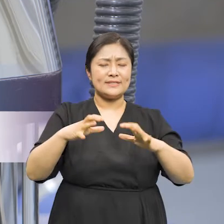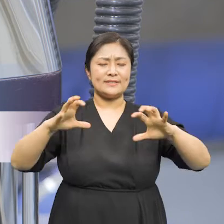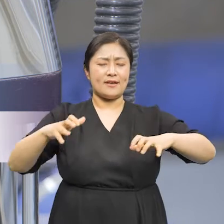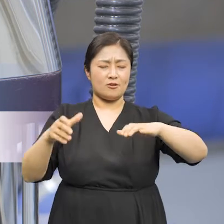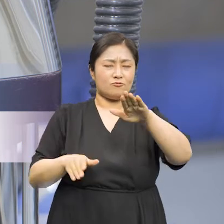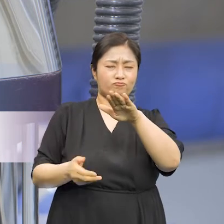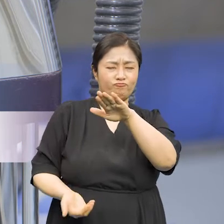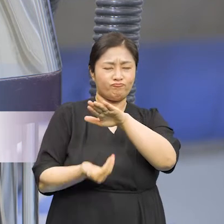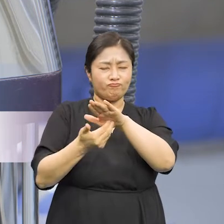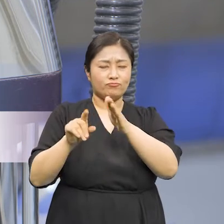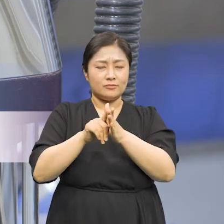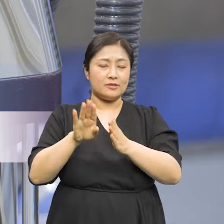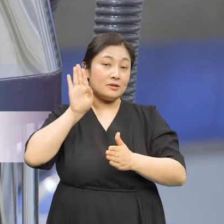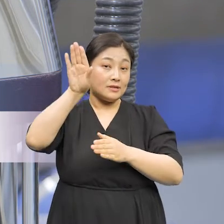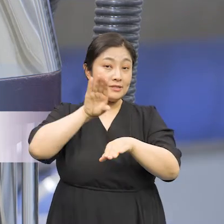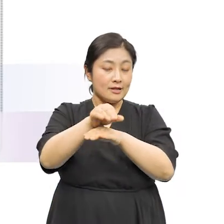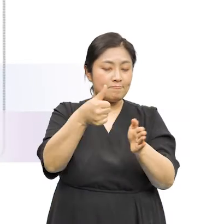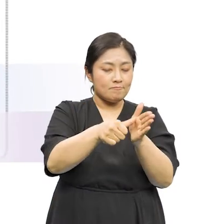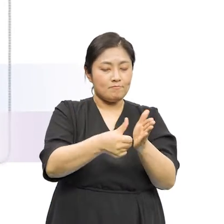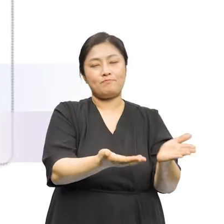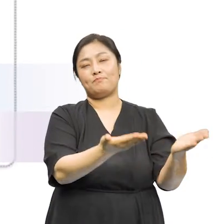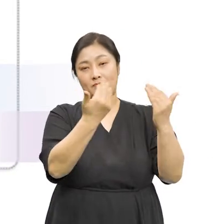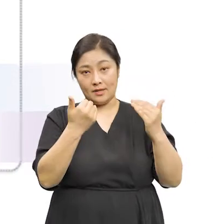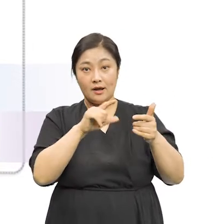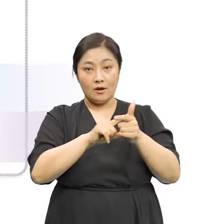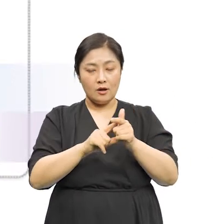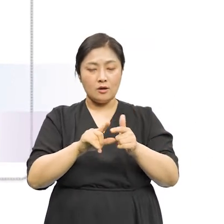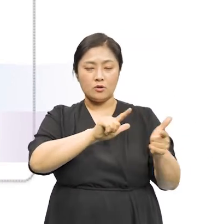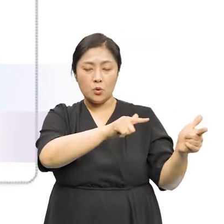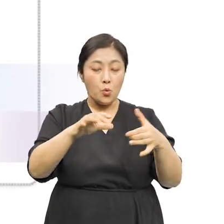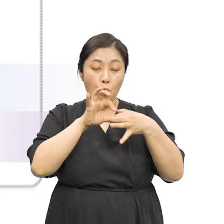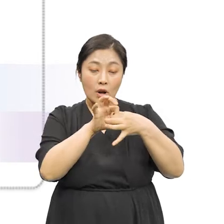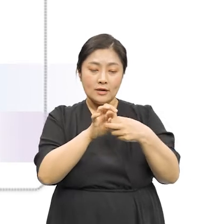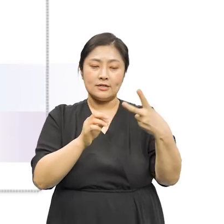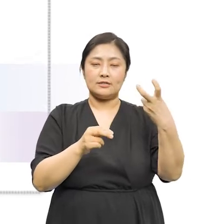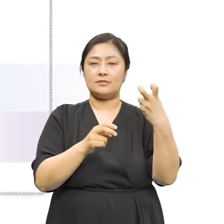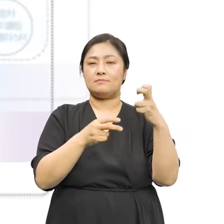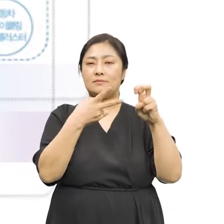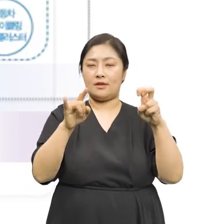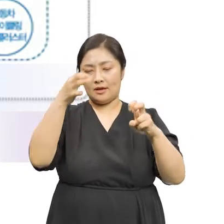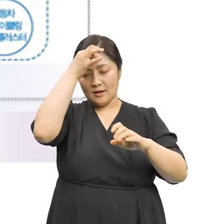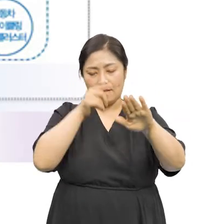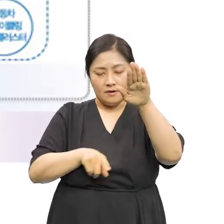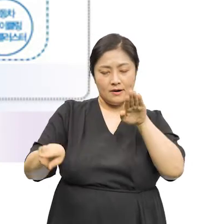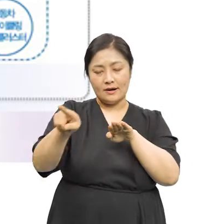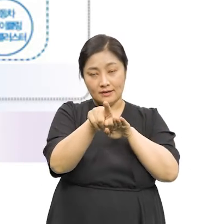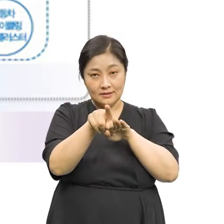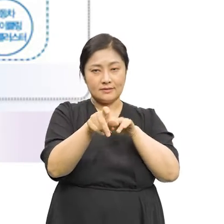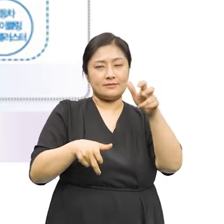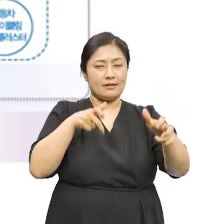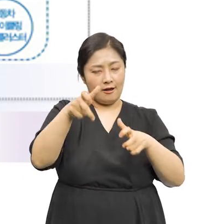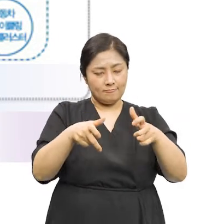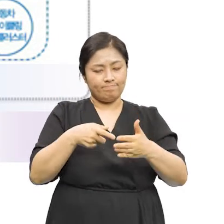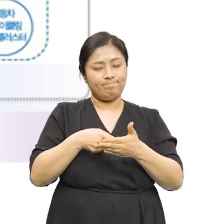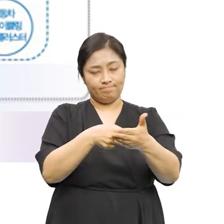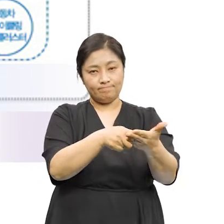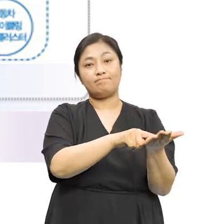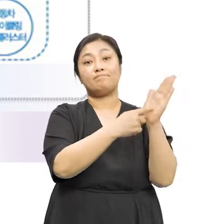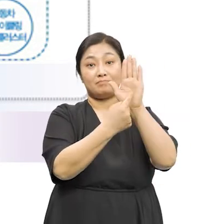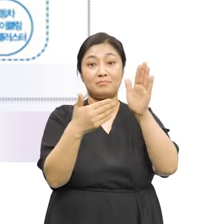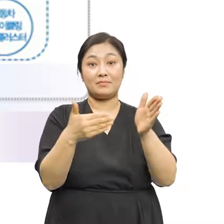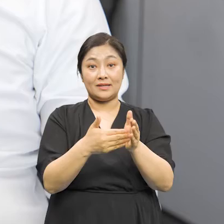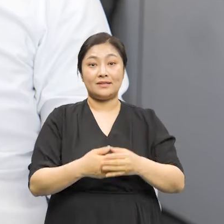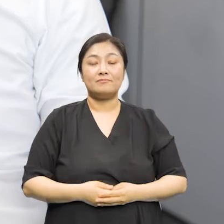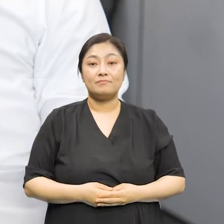수준의 미래차 부품 공장 유치, 모빌리티 전후방 연관 20대 첨단화 지원 사업 등을 핵심 과제로